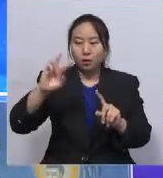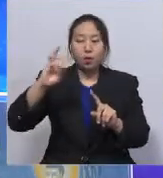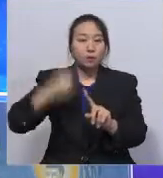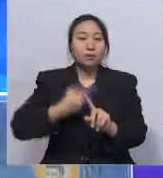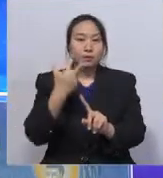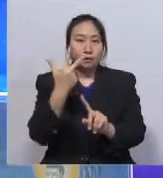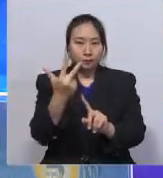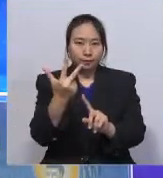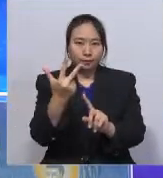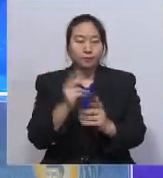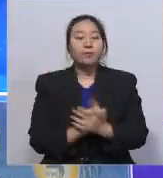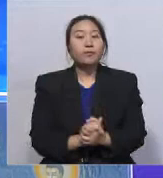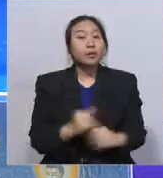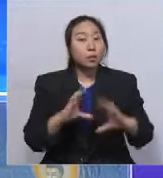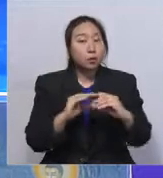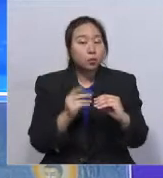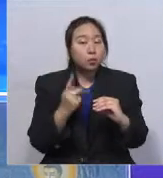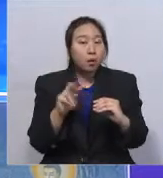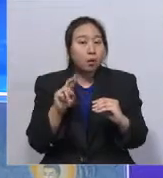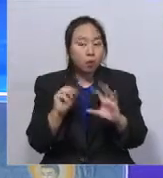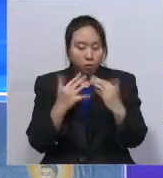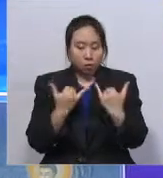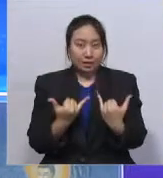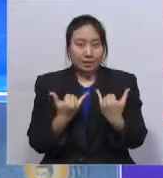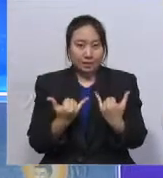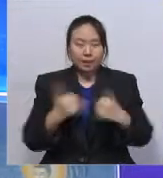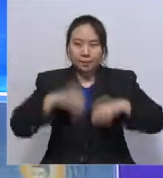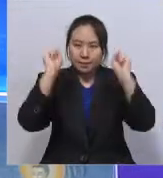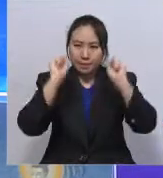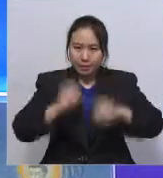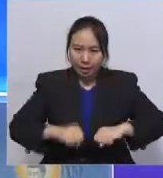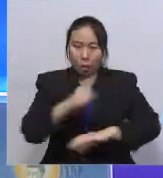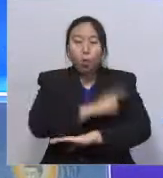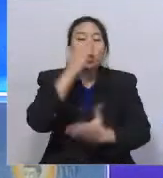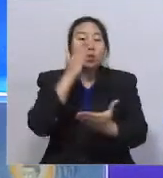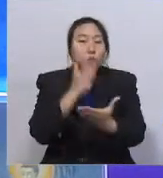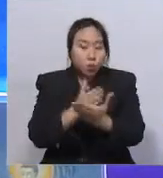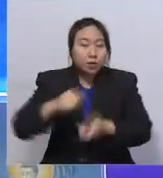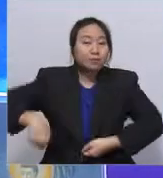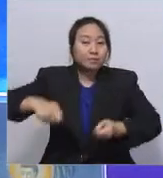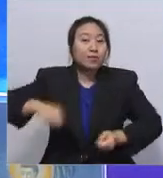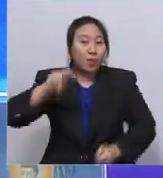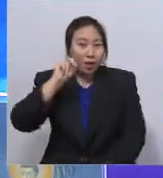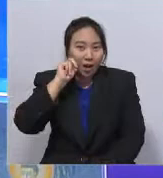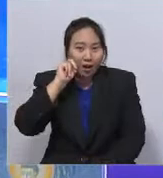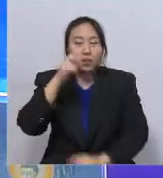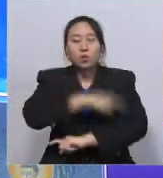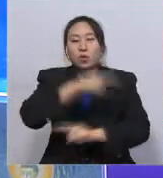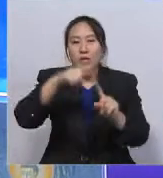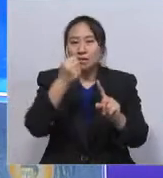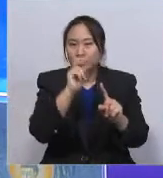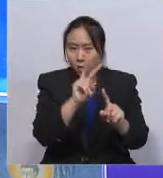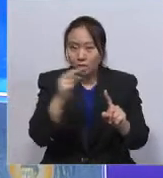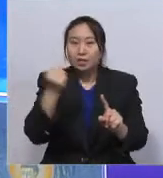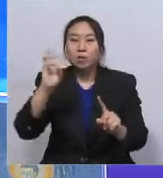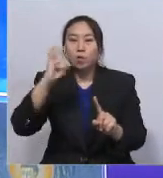6มีนาคมนี้นะคะส่วนที่ประชุมคณะรัฐมนตรีวันนี้ค่ะก็มีมติวันหยุดราชการในช่วงเทศกาลสงกรานต์ในวันที่12ถึง